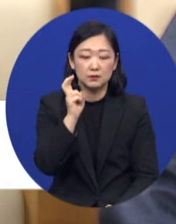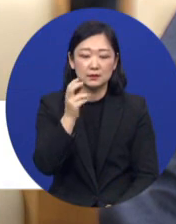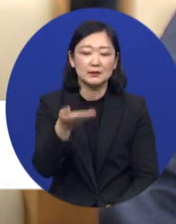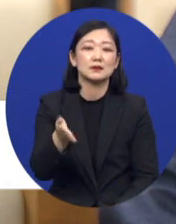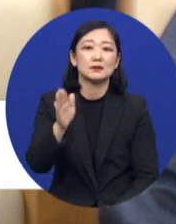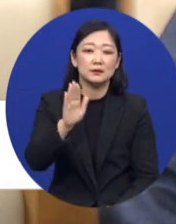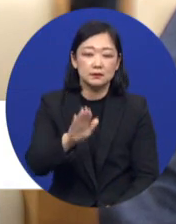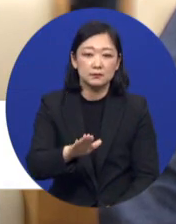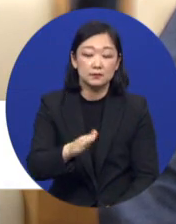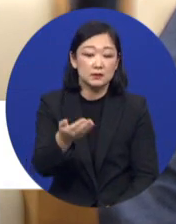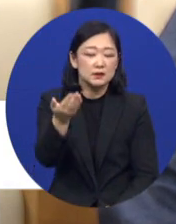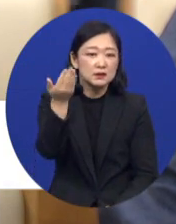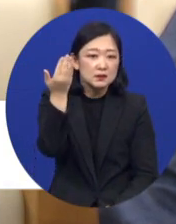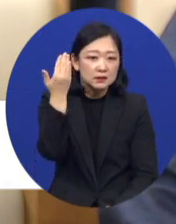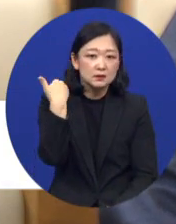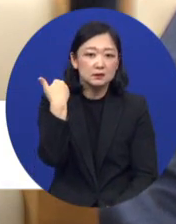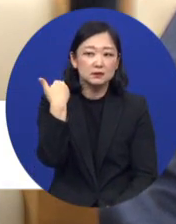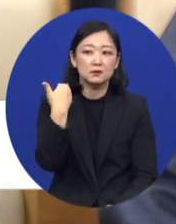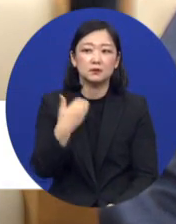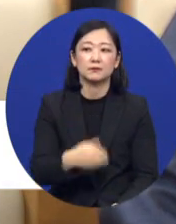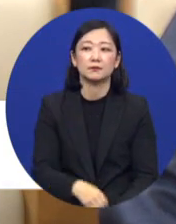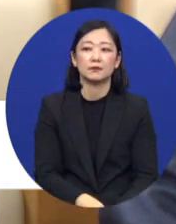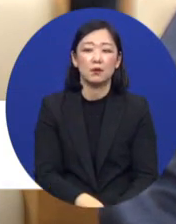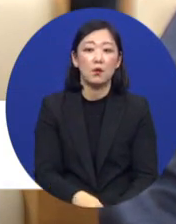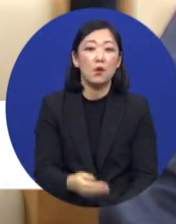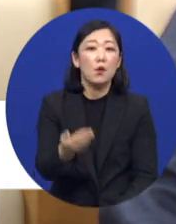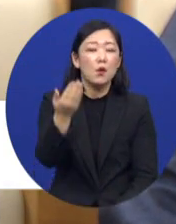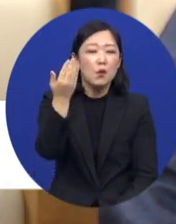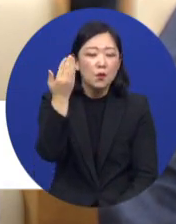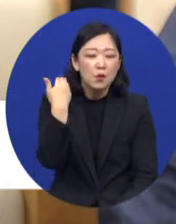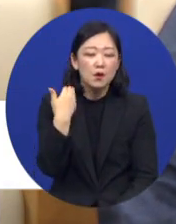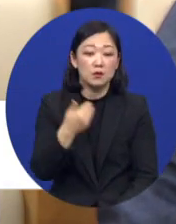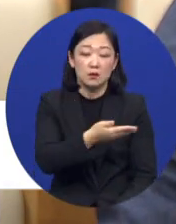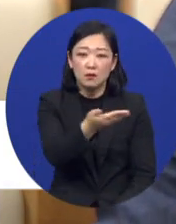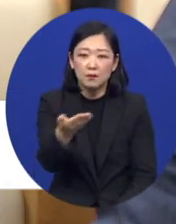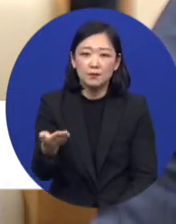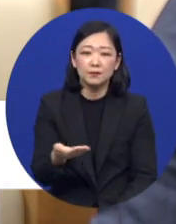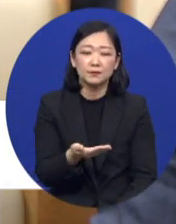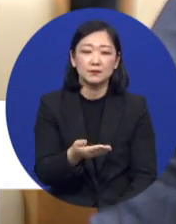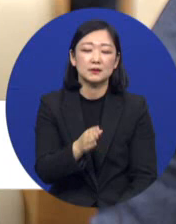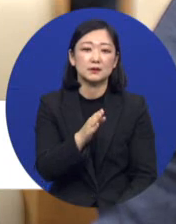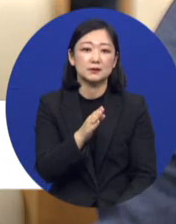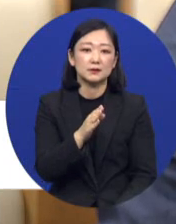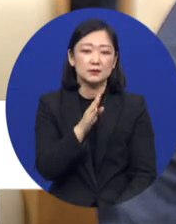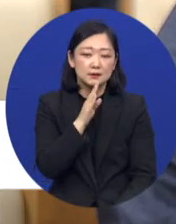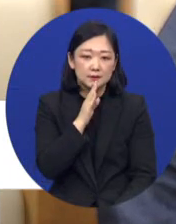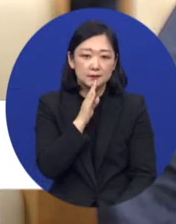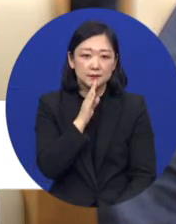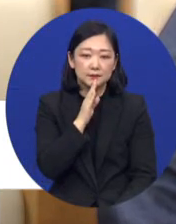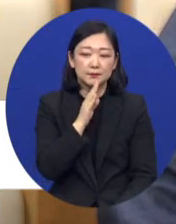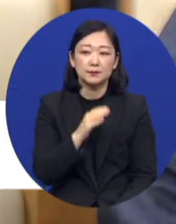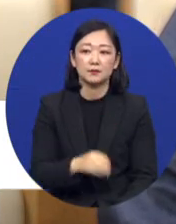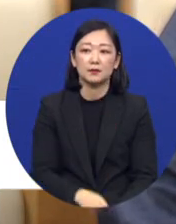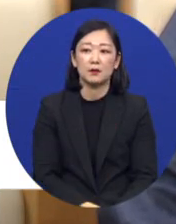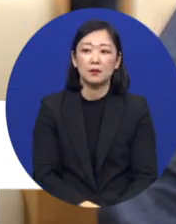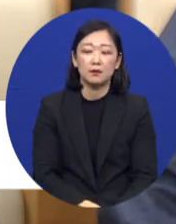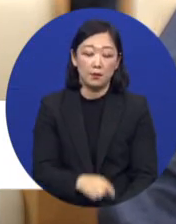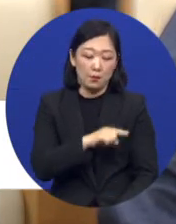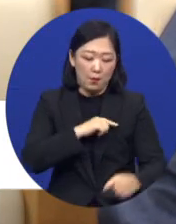하지만 이젠 정말 과거를 정말 여러분들께서 재심을 열어서 정말 그